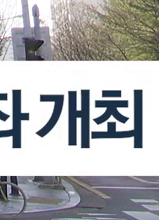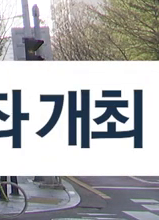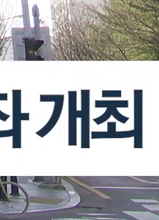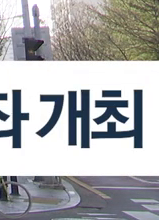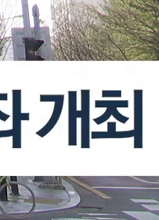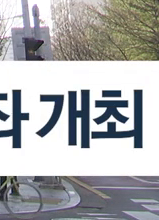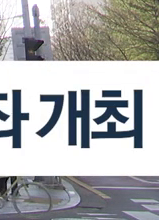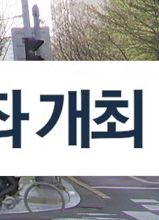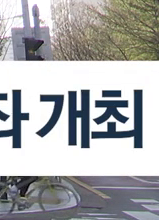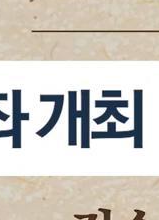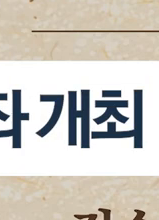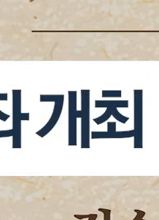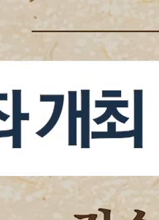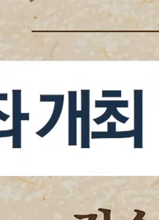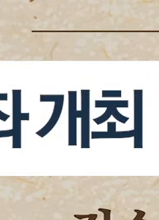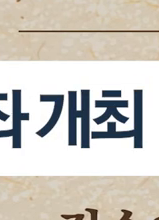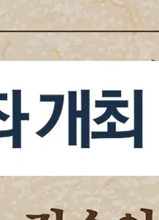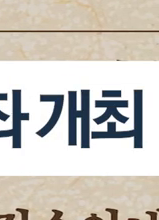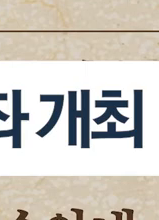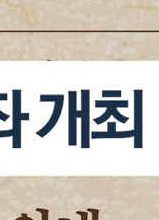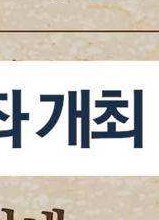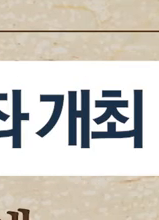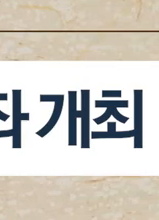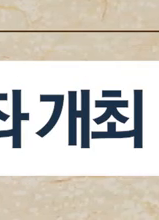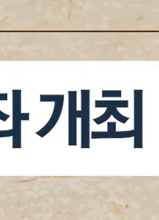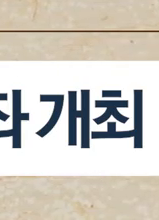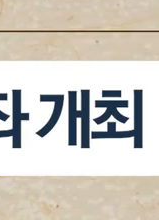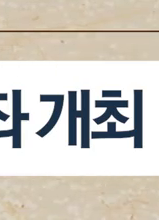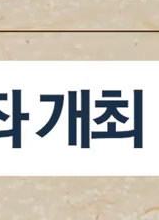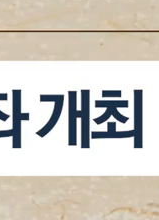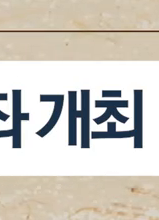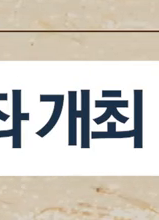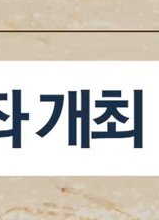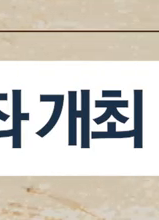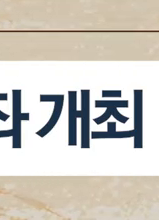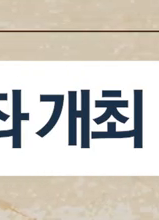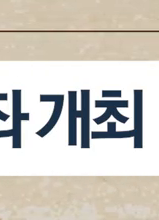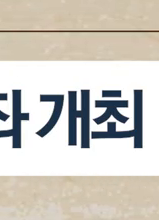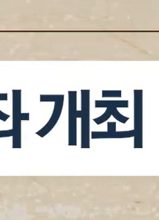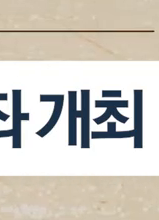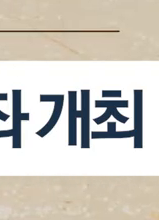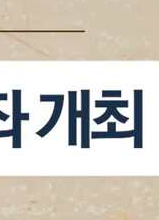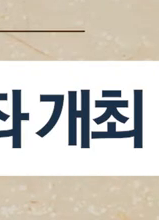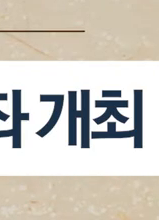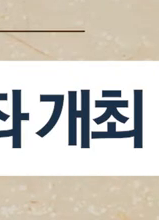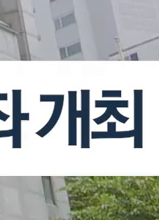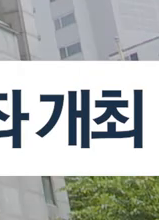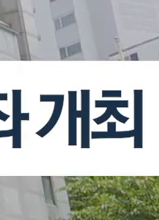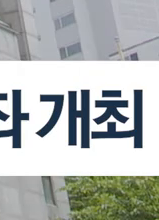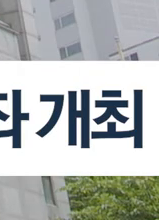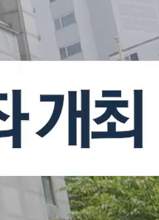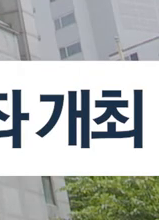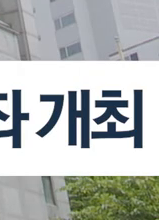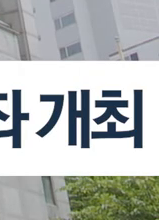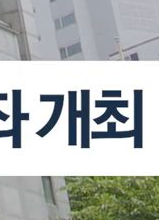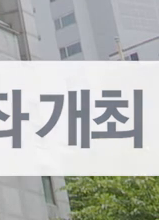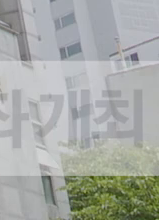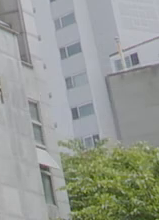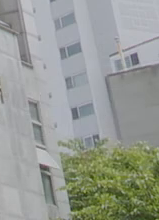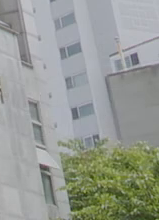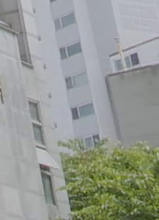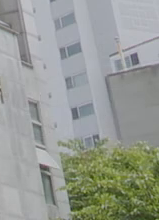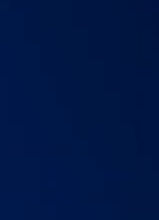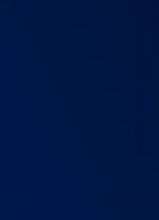강서 구립도서관에서 코로나19로 지친 구민들을 위해 유튜브를 통한 비대면 방식의 도서관 길 위에 인문학 강좌를